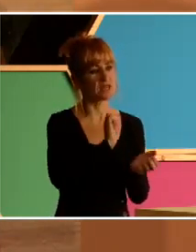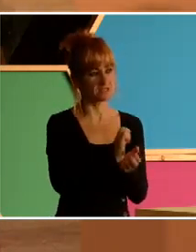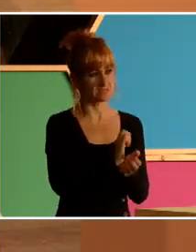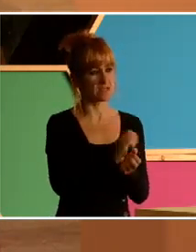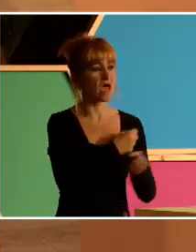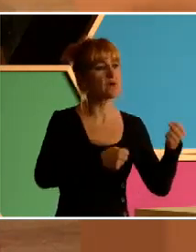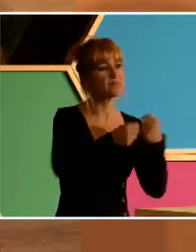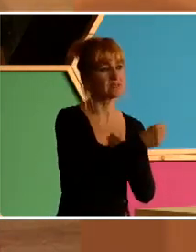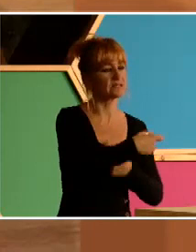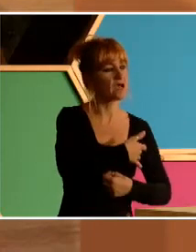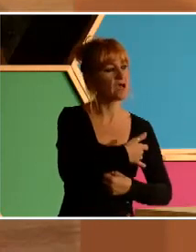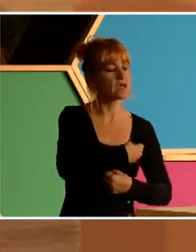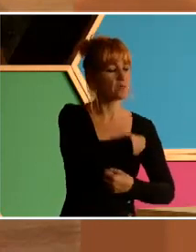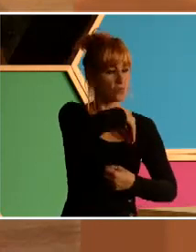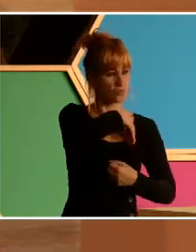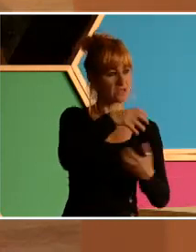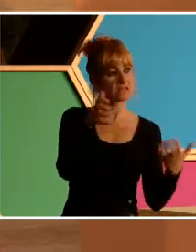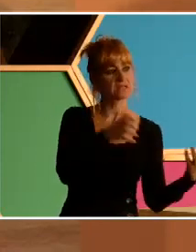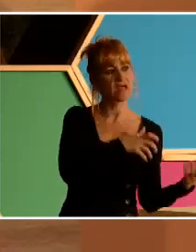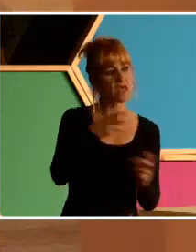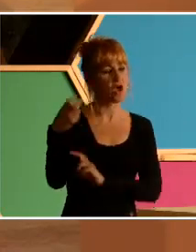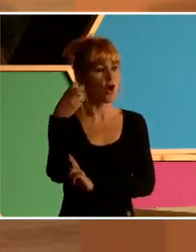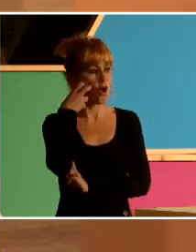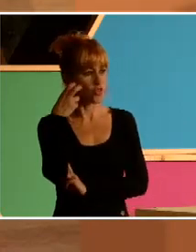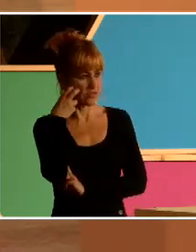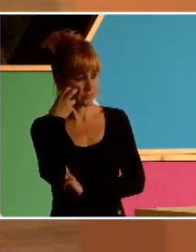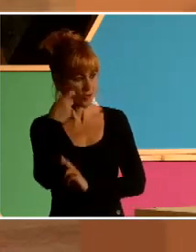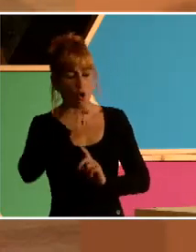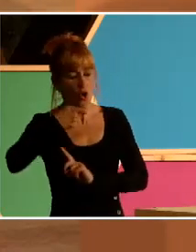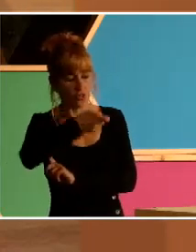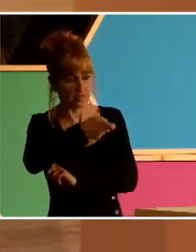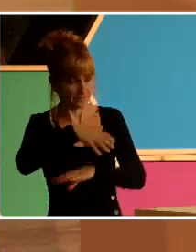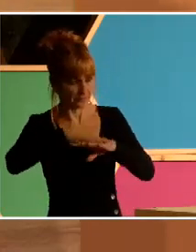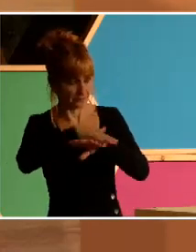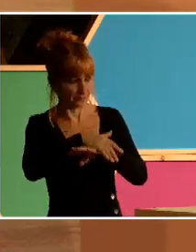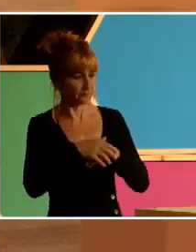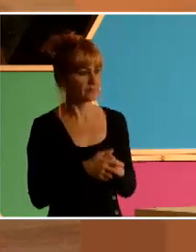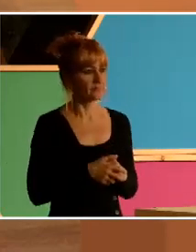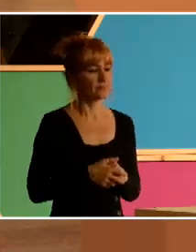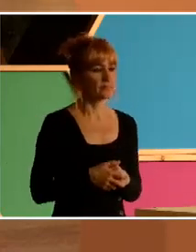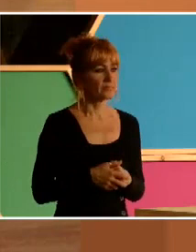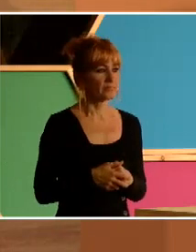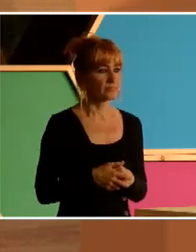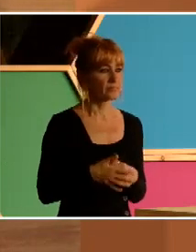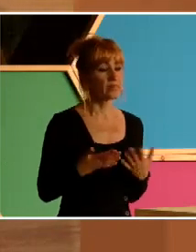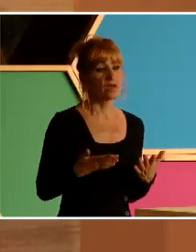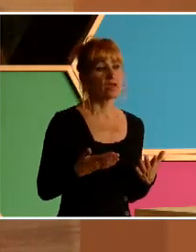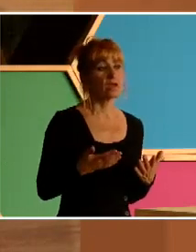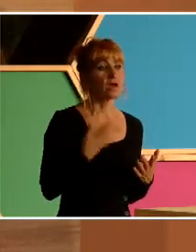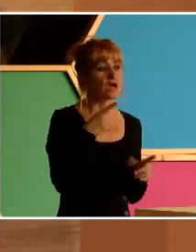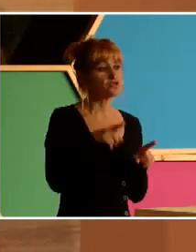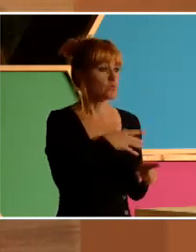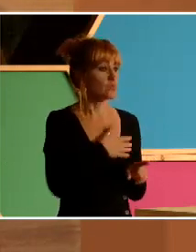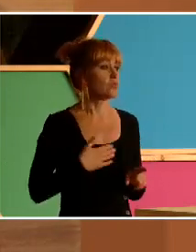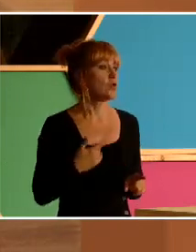per això crec que efectivament no només hem de denunciar la judicialització i la repressió, que ho fem, afecti a qui li afecti, perquè és vulneració